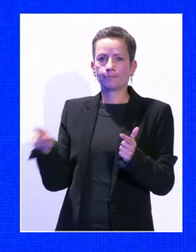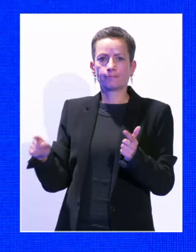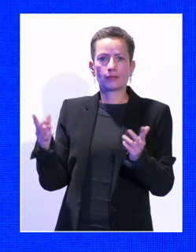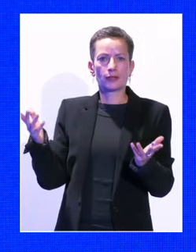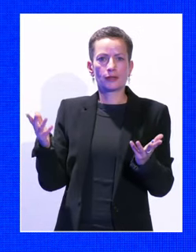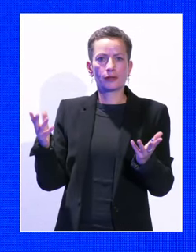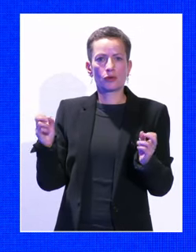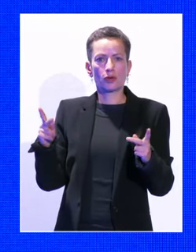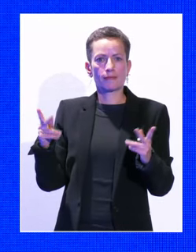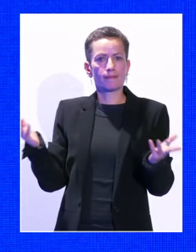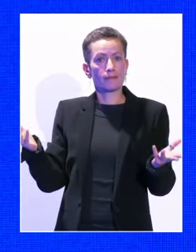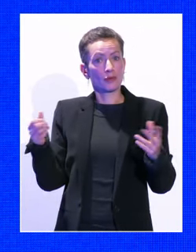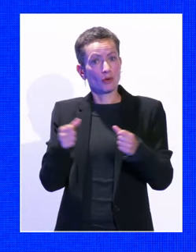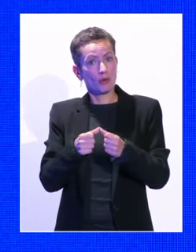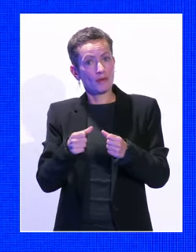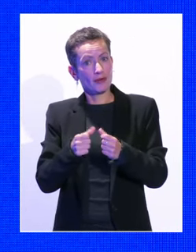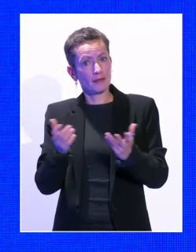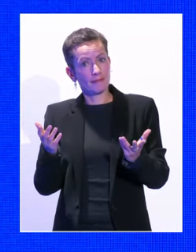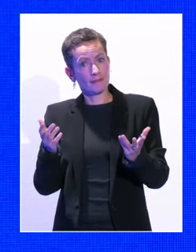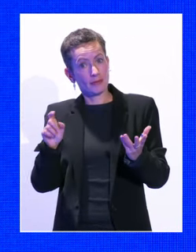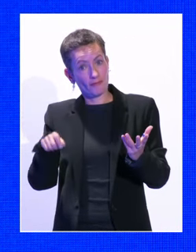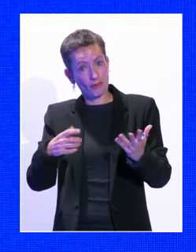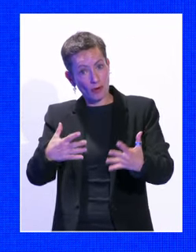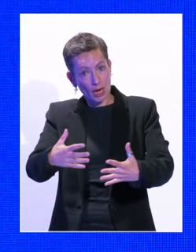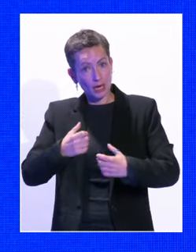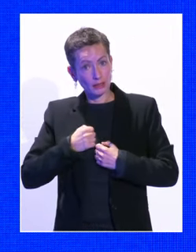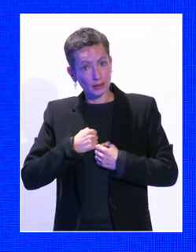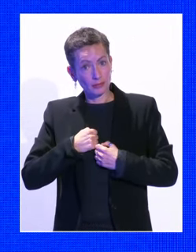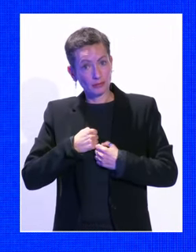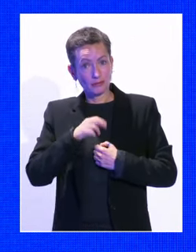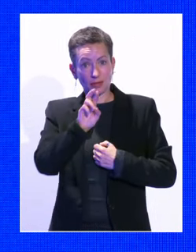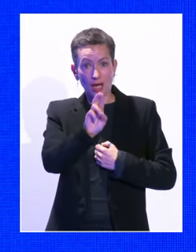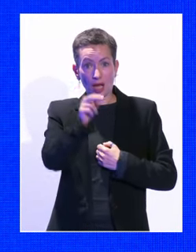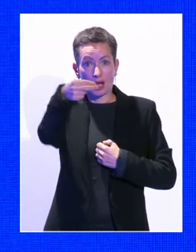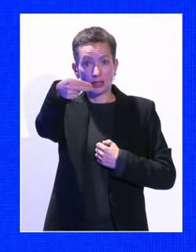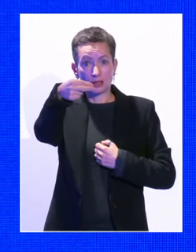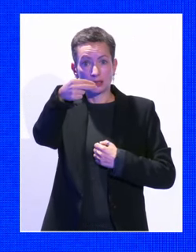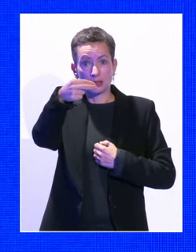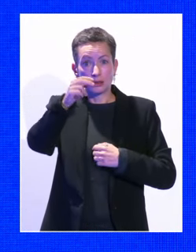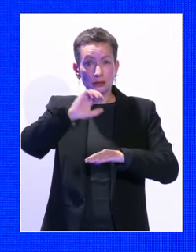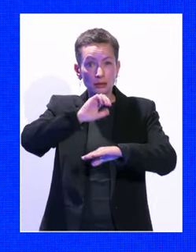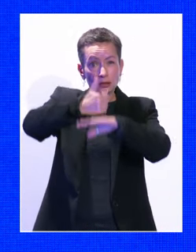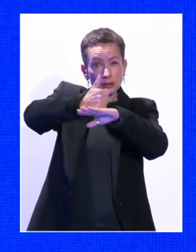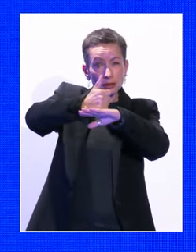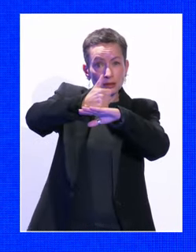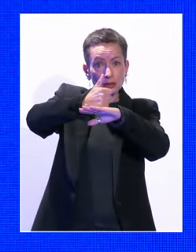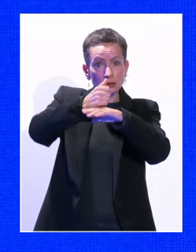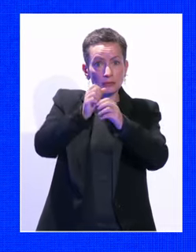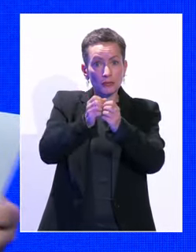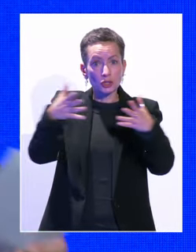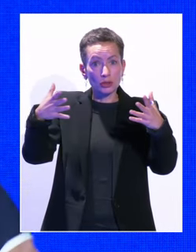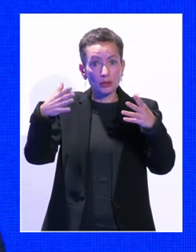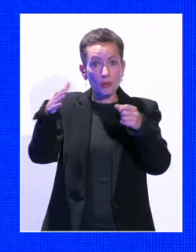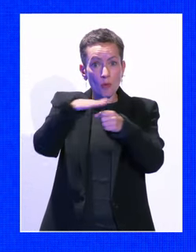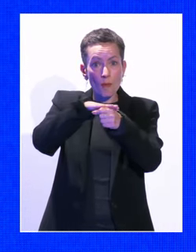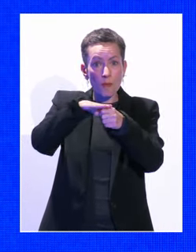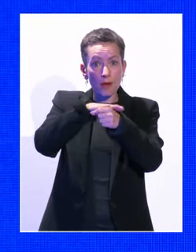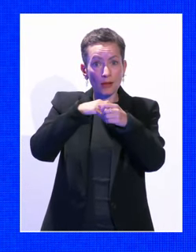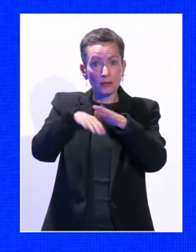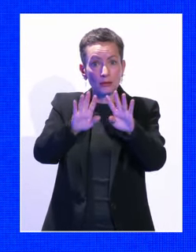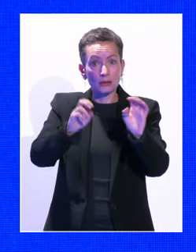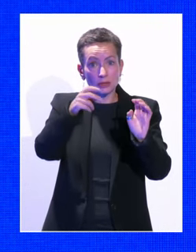Fallait-il accepter la perspective d'un rassemblement national ayant conquis la majorité absolue des